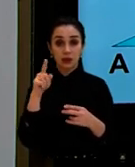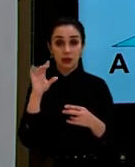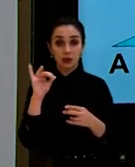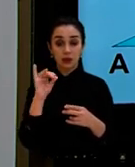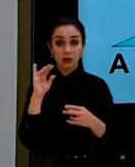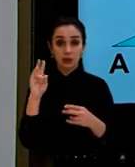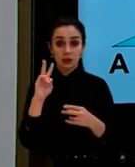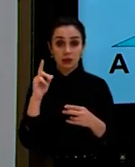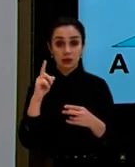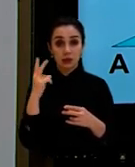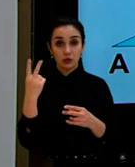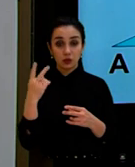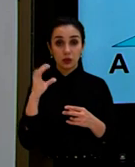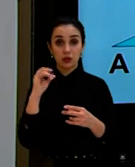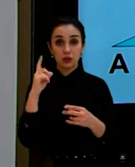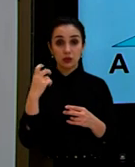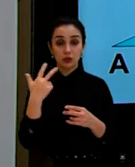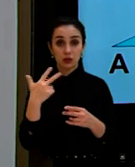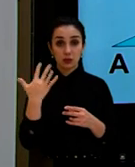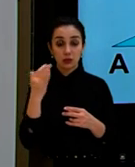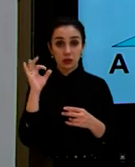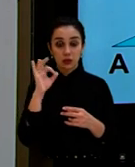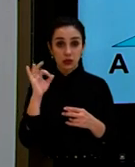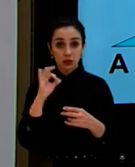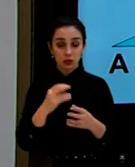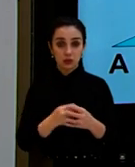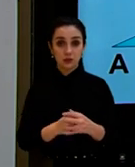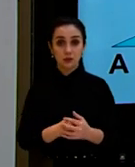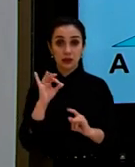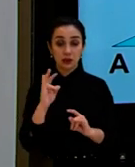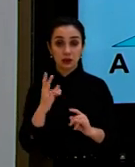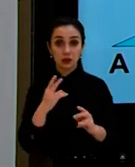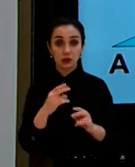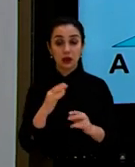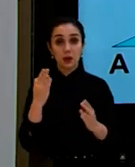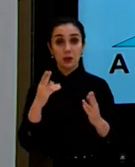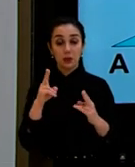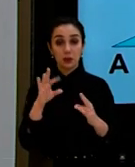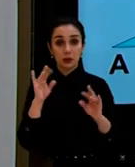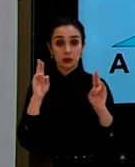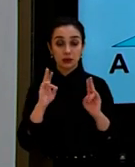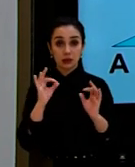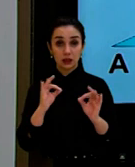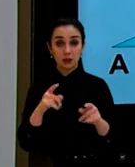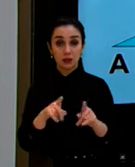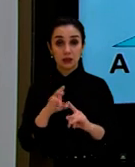из 2 и угол С 135 градусов. По теореме синусов